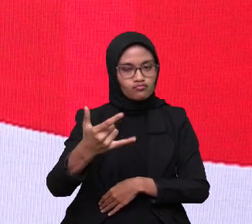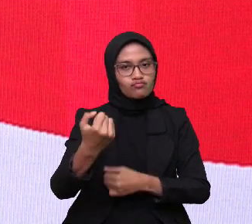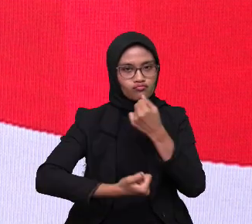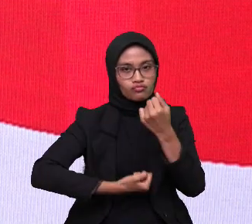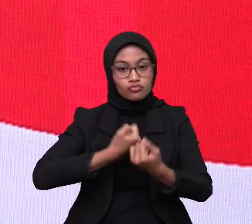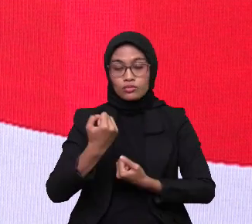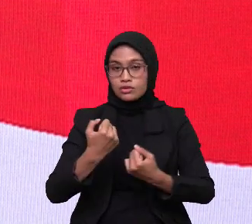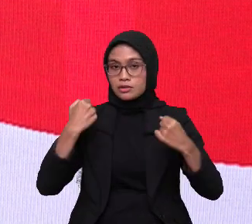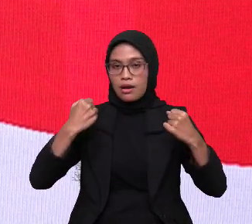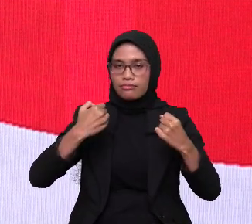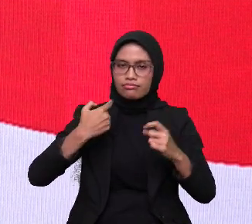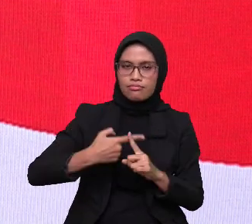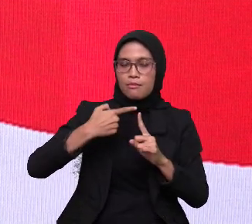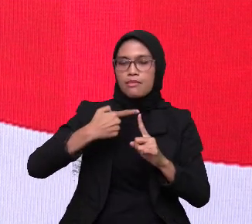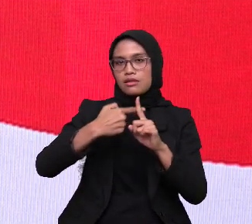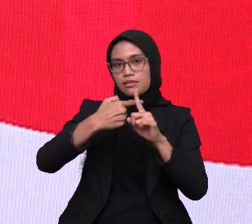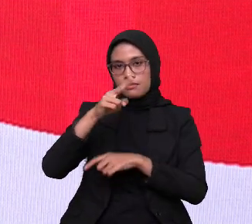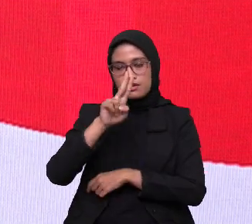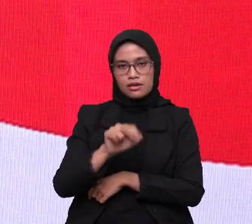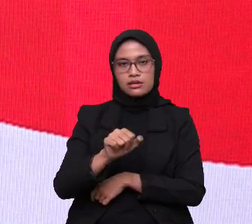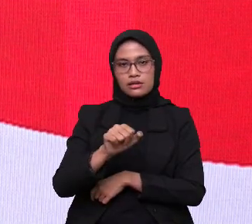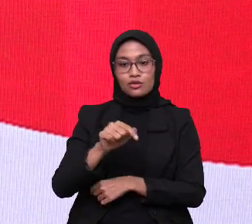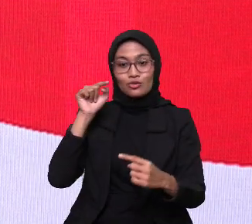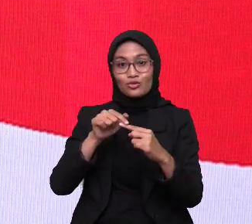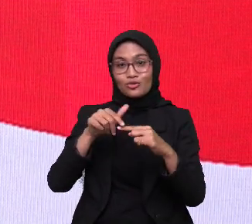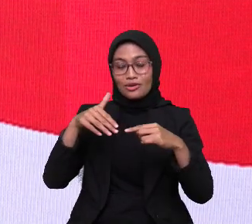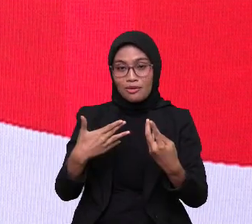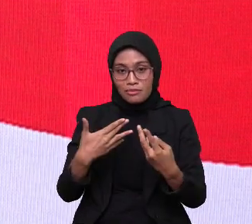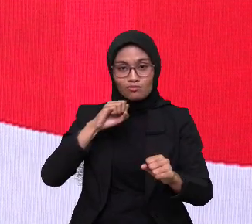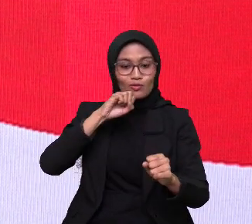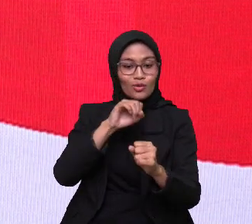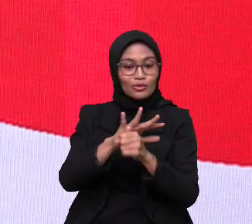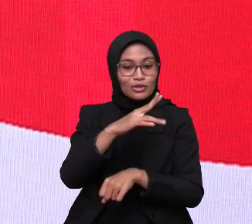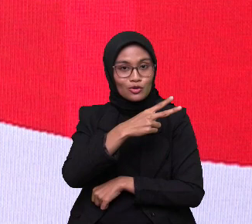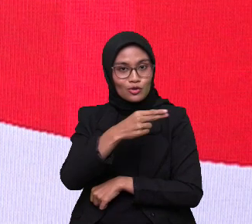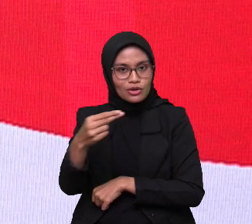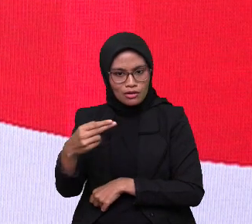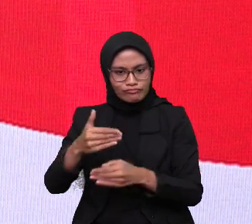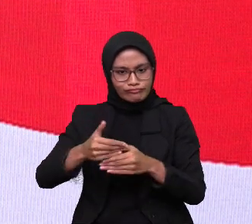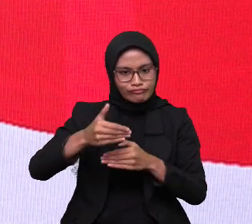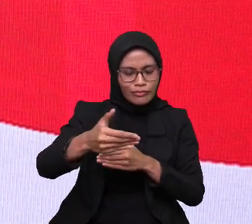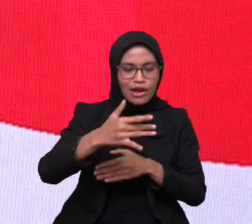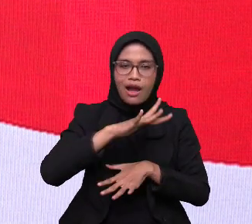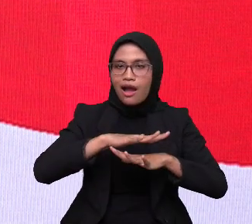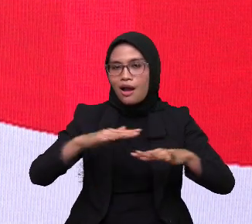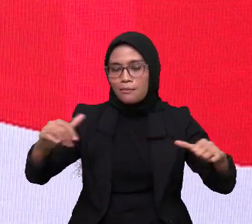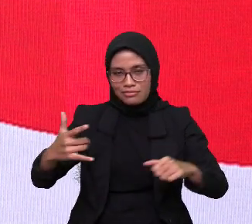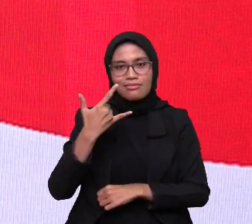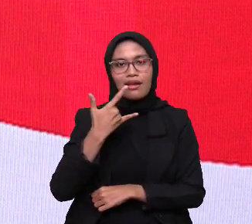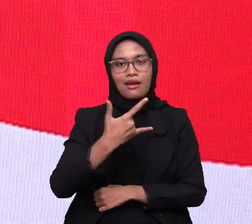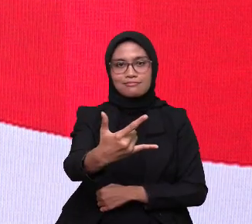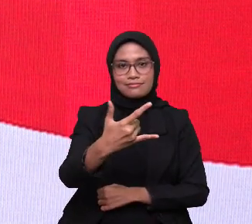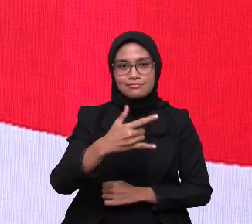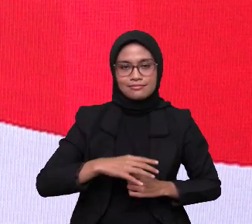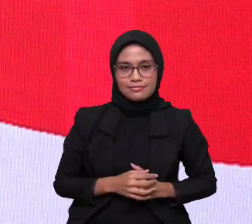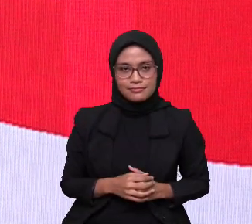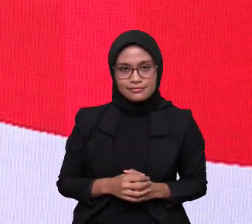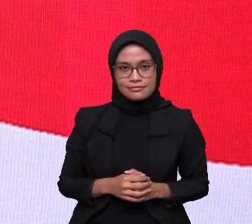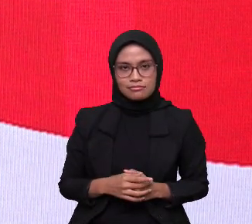semangat kita agar kedepannya kasus coffee Indonesia tetap aman dan terkendali kau